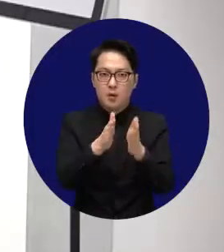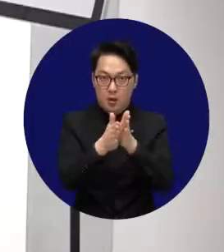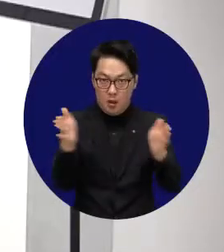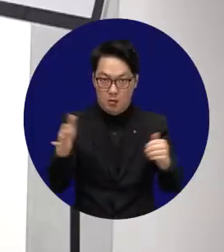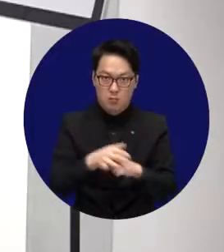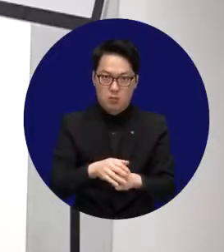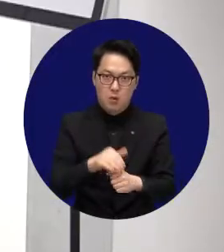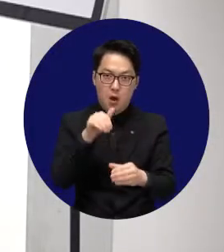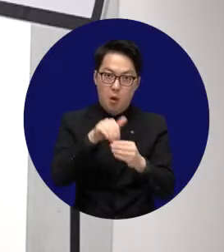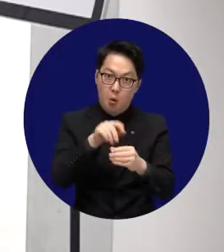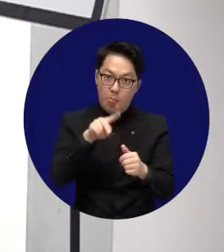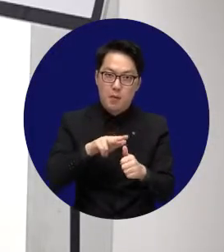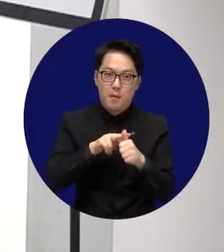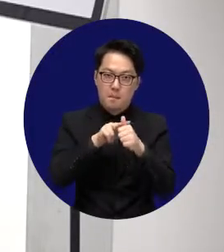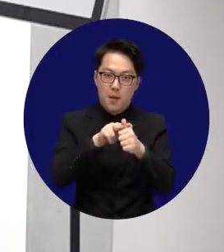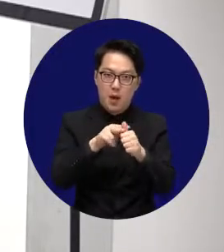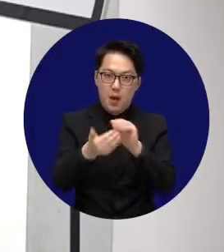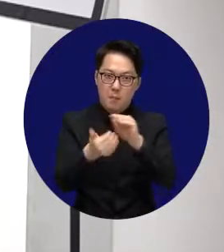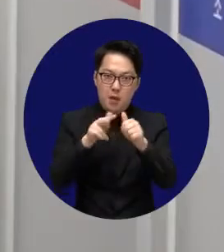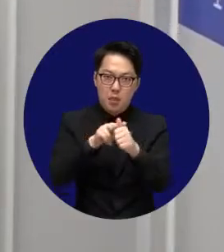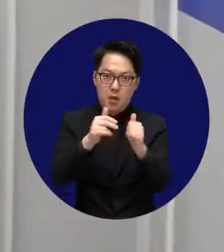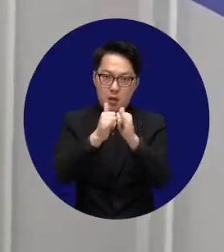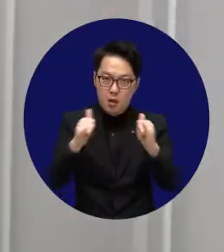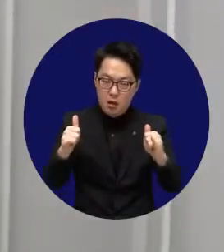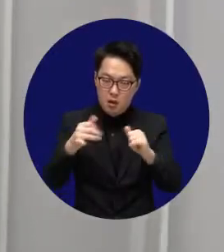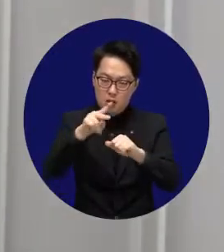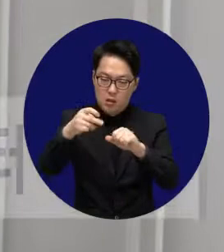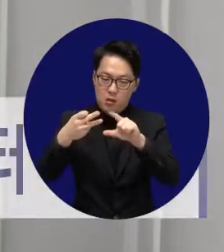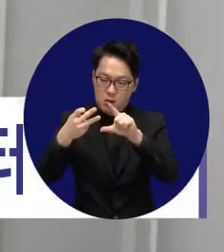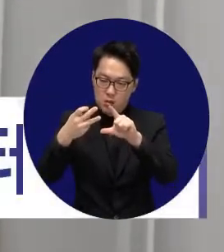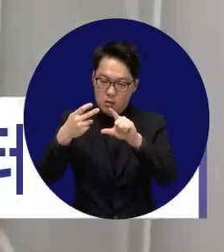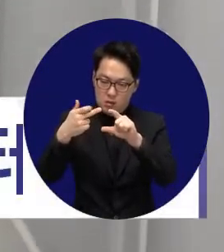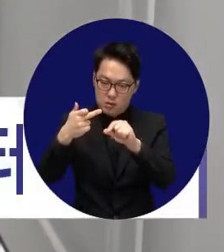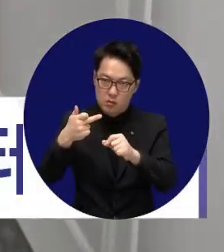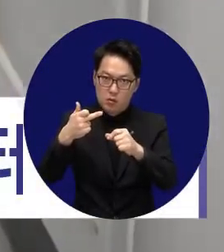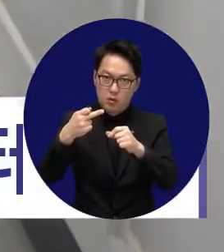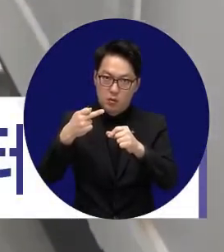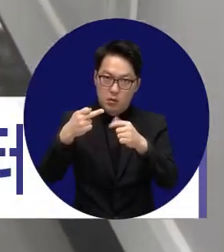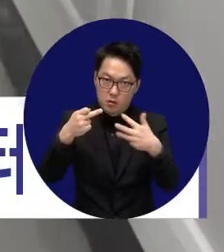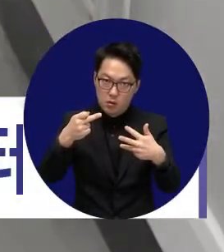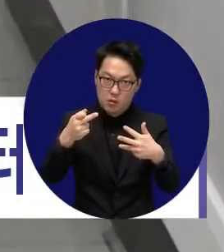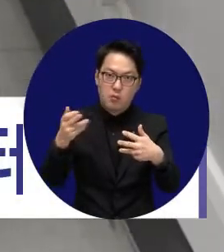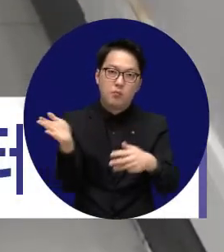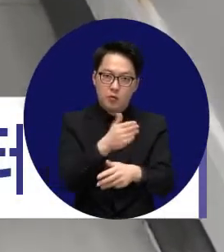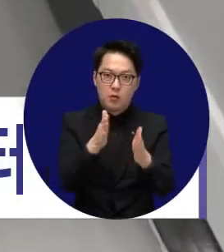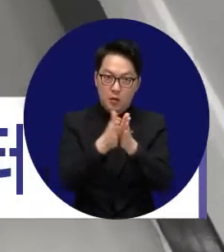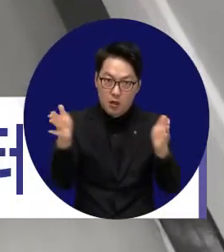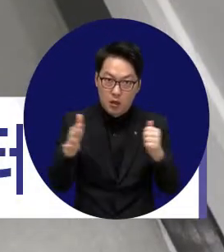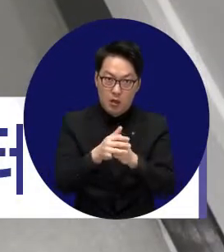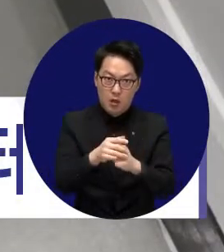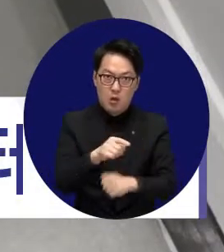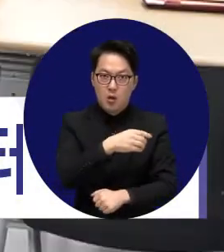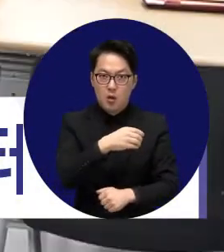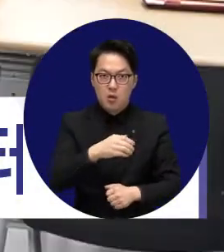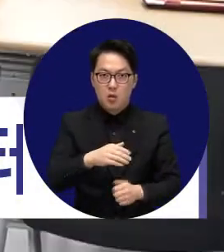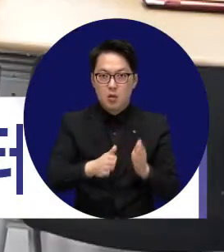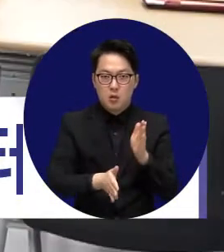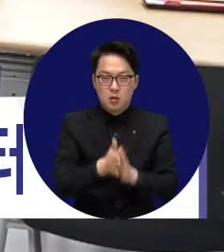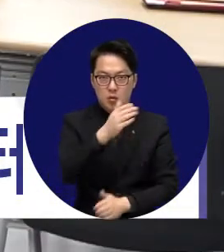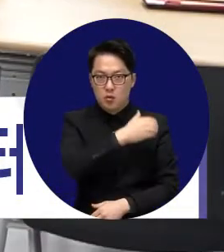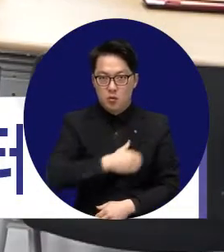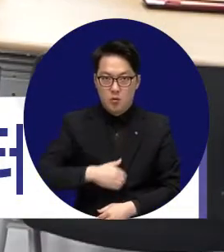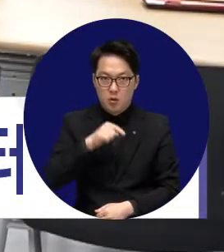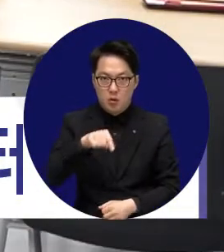시도지사 보궐선거의 예비 후보자 등록은 12월 8일부터이고, 시도의원, 구시의원 및 장애 재보궐선거는